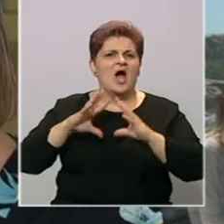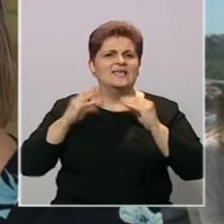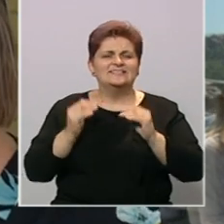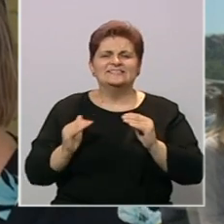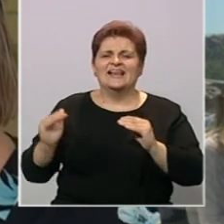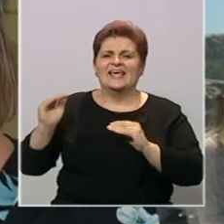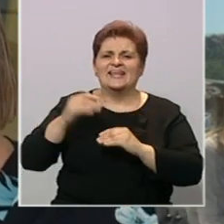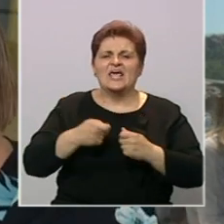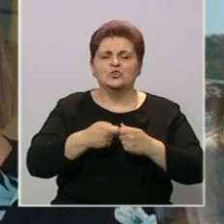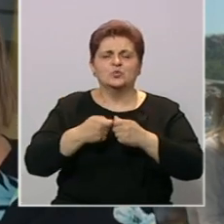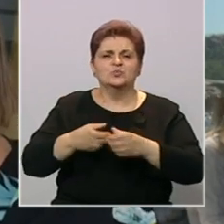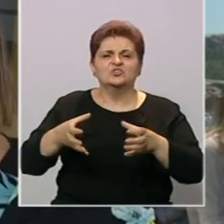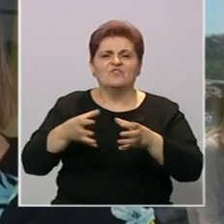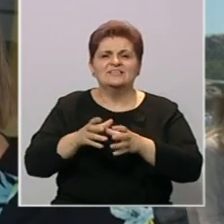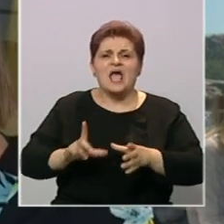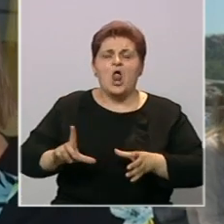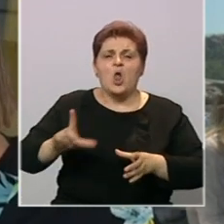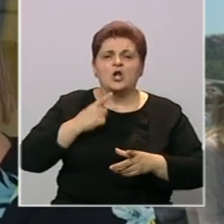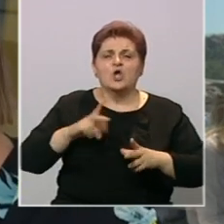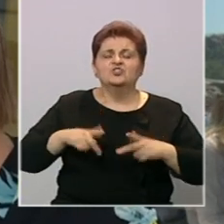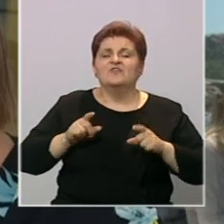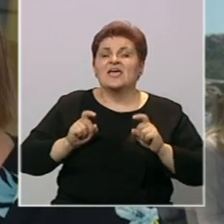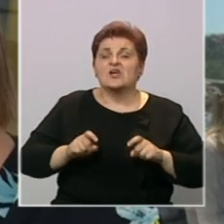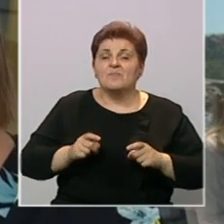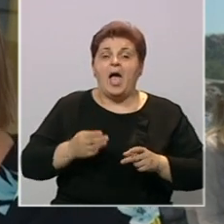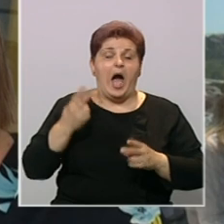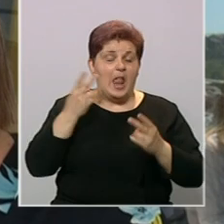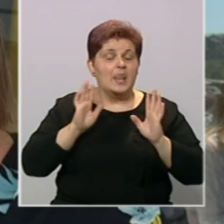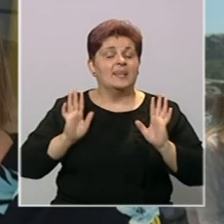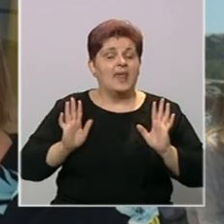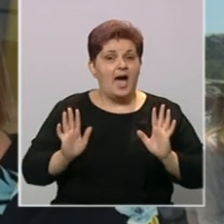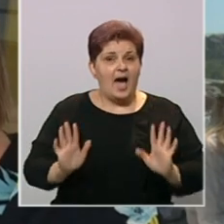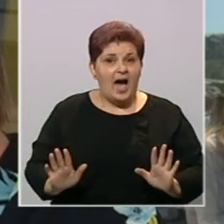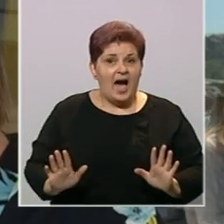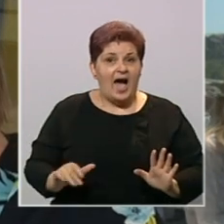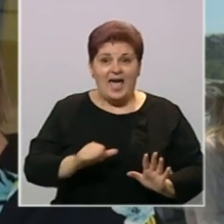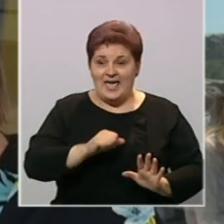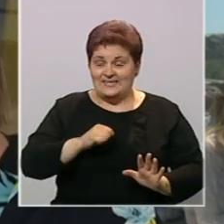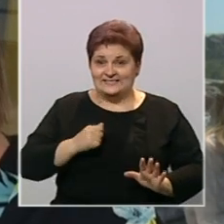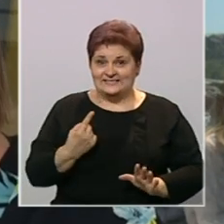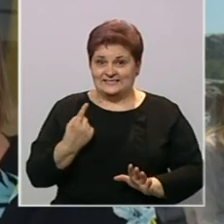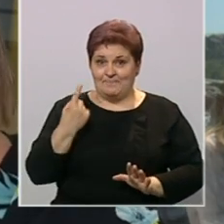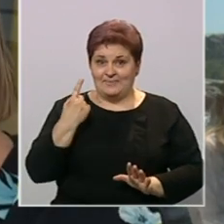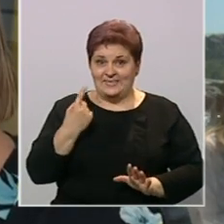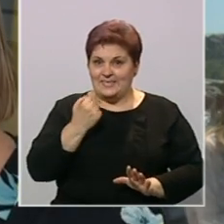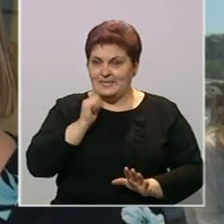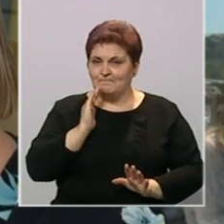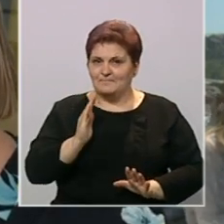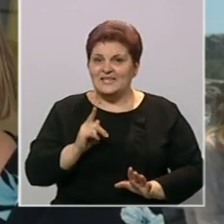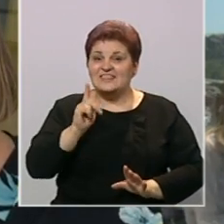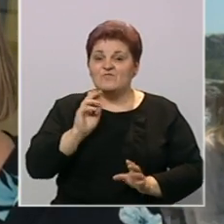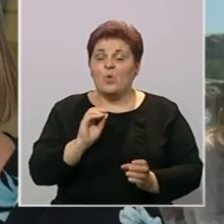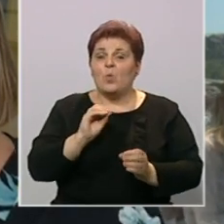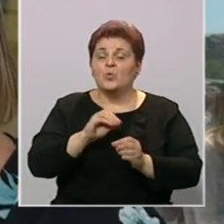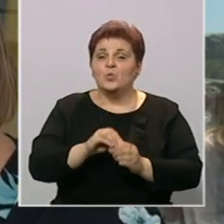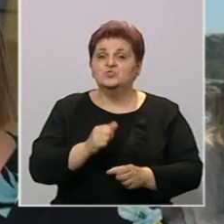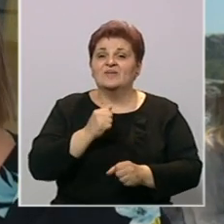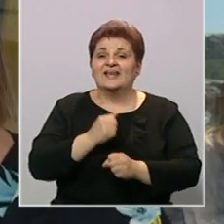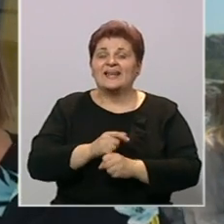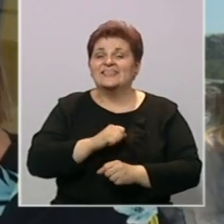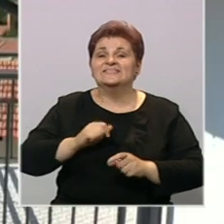nivoa društvene zajednice lokalne u kojem žive Romi, a naravno i sam jedan princip njihovog uključivanja i rad u